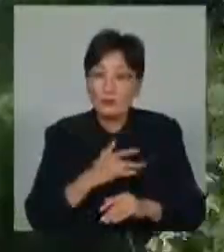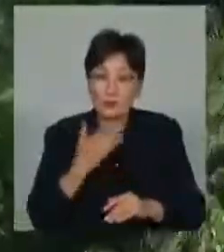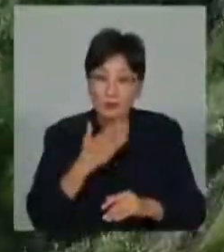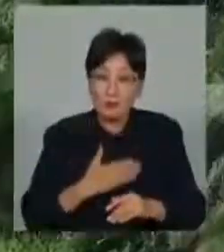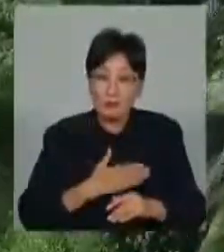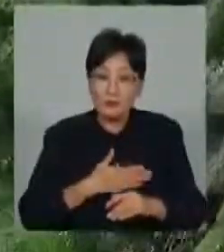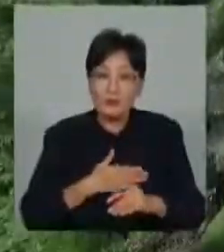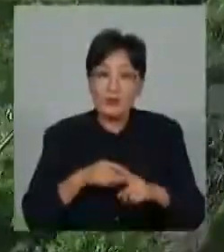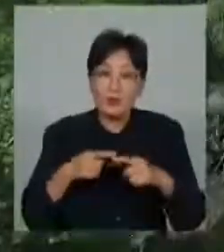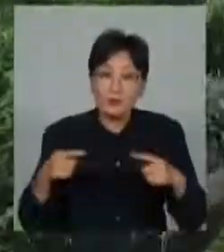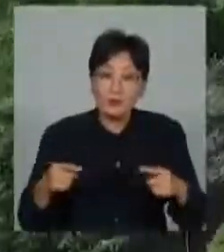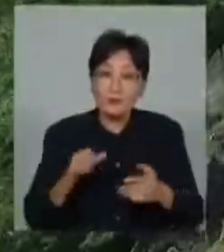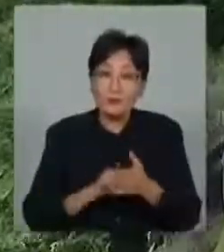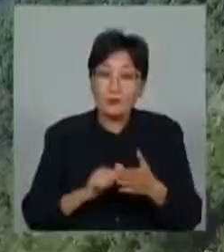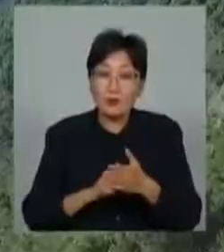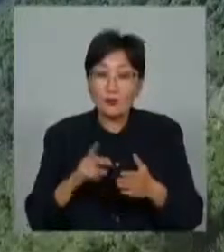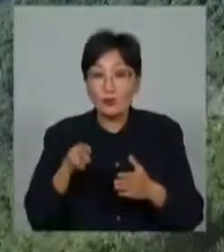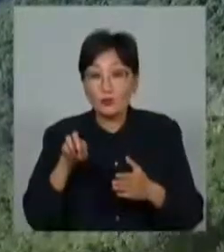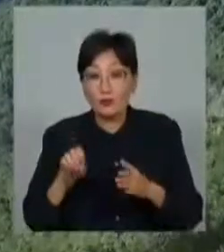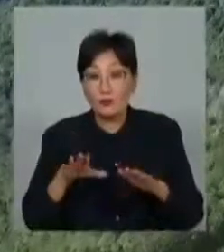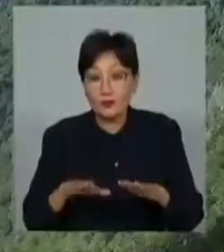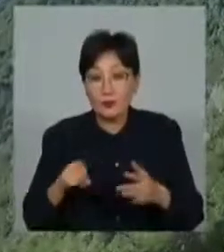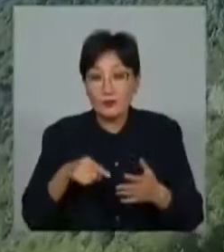қылын шертіп, сансазға себеп болған Көктөбенің өзі